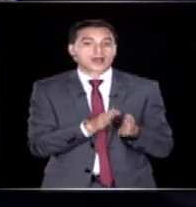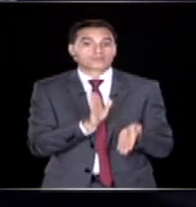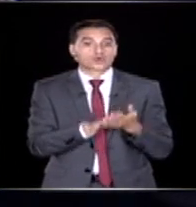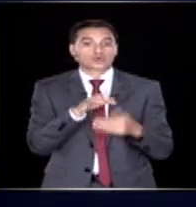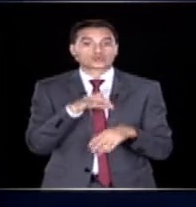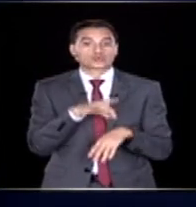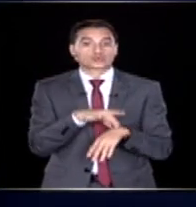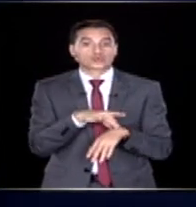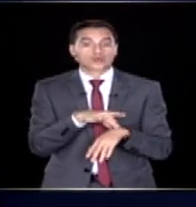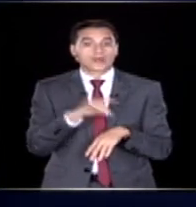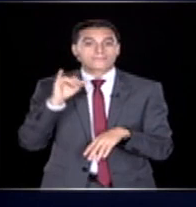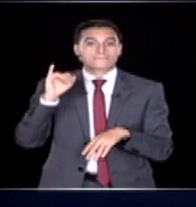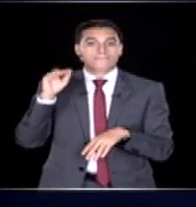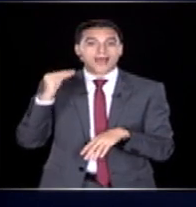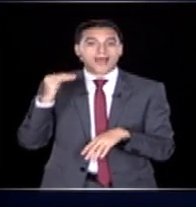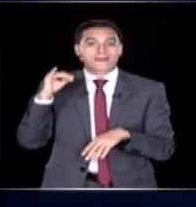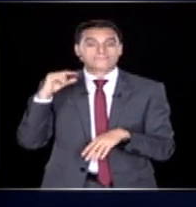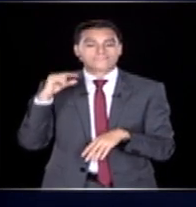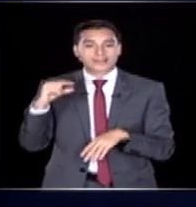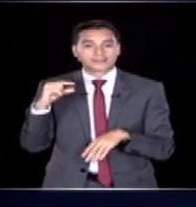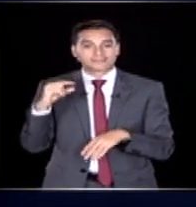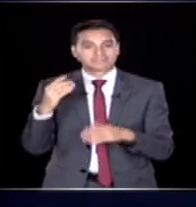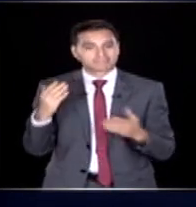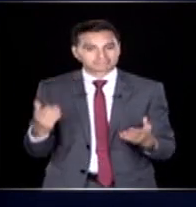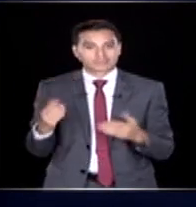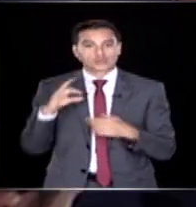دكتور محمد قاعد وراه مدرب عام. دكتوره